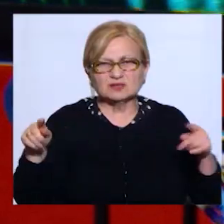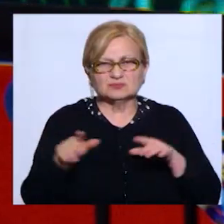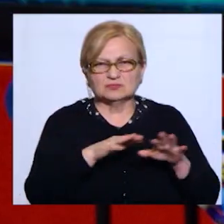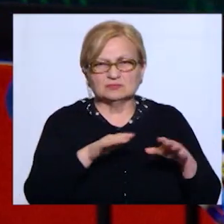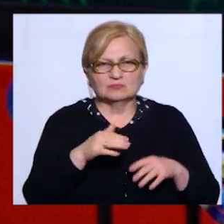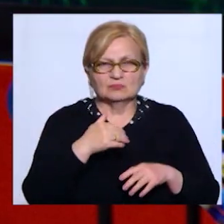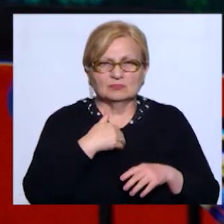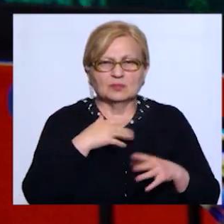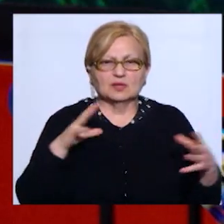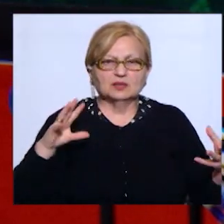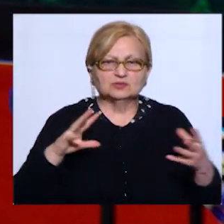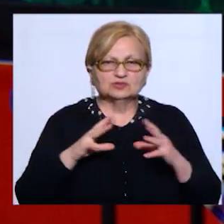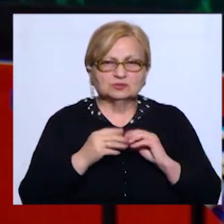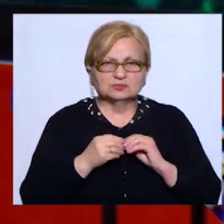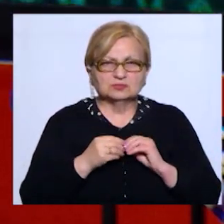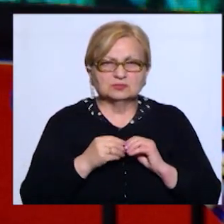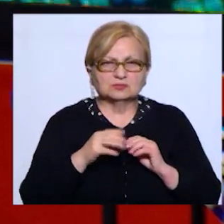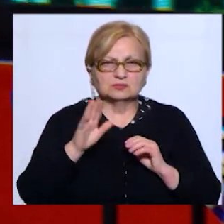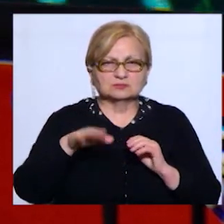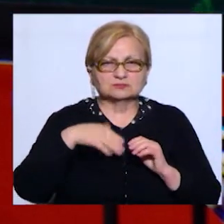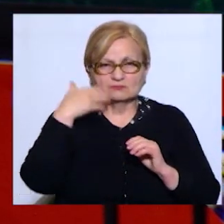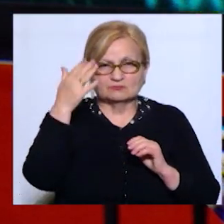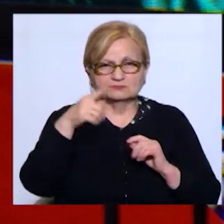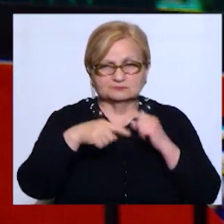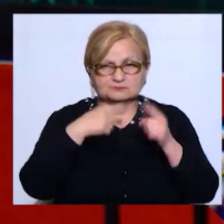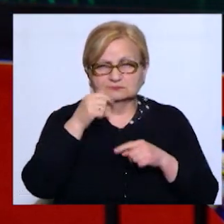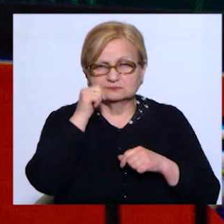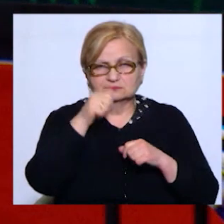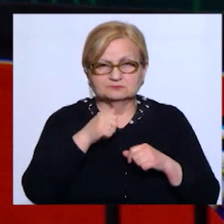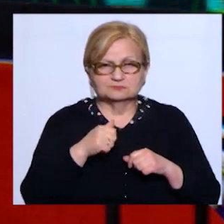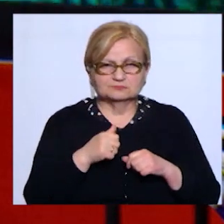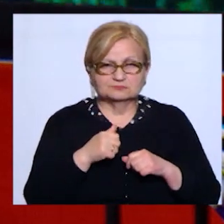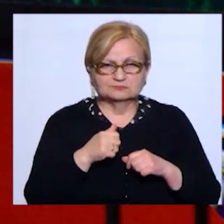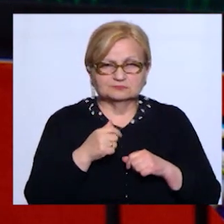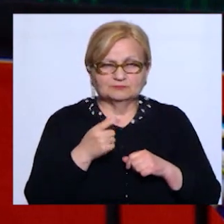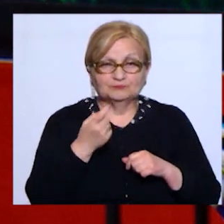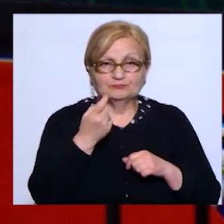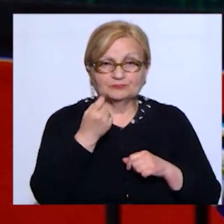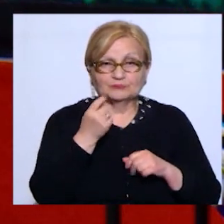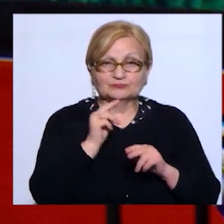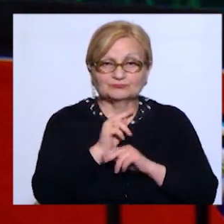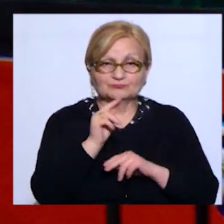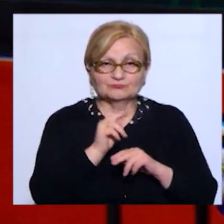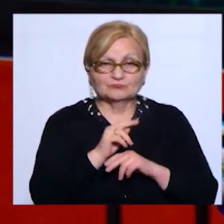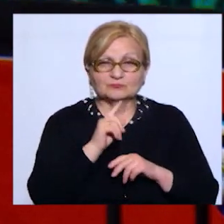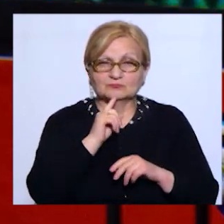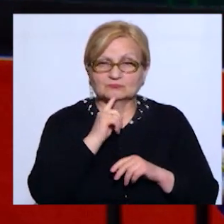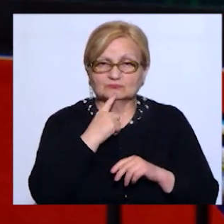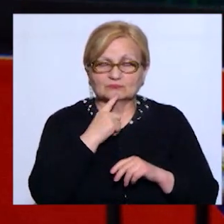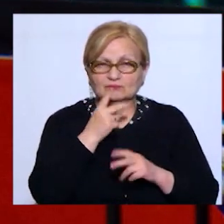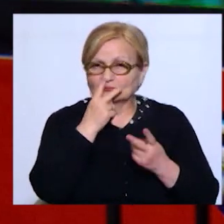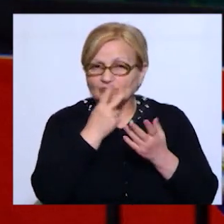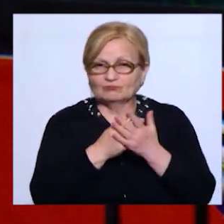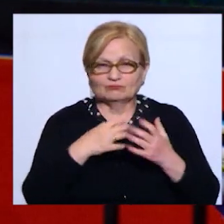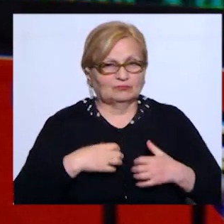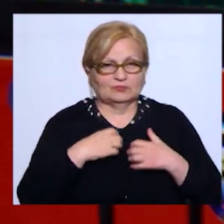მინდა შევაჯამო და კიდევ შემდეგი წელთან დაკავშირებით პატარა მინიშნებები მოგცეთ, რომ რთულად და მძიმედ